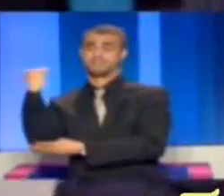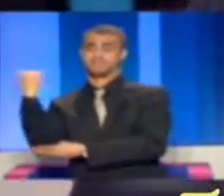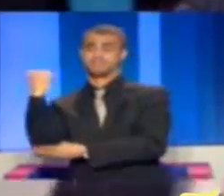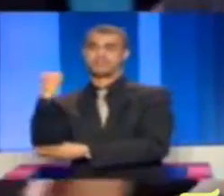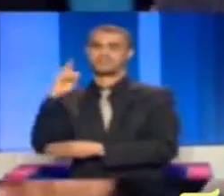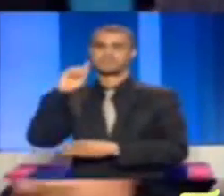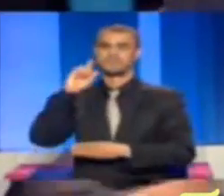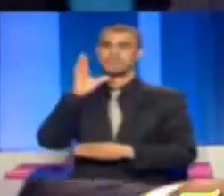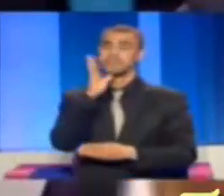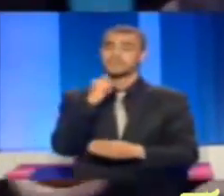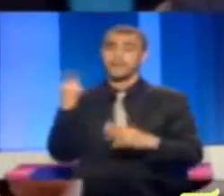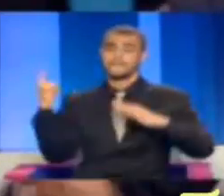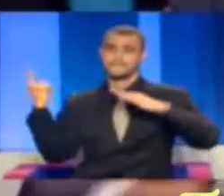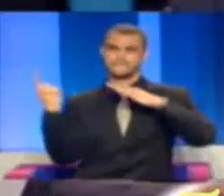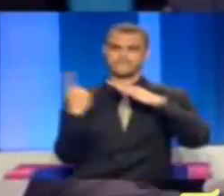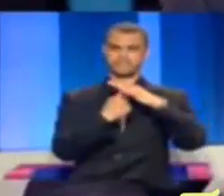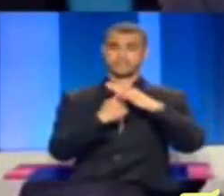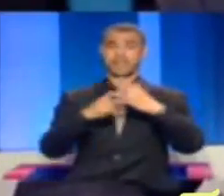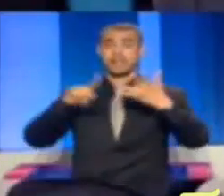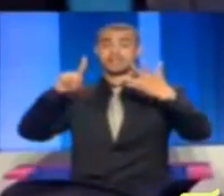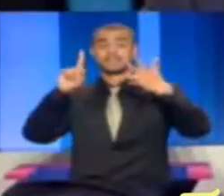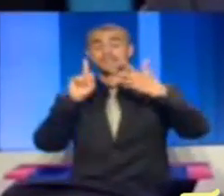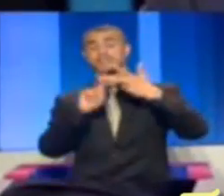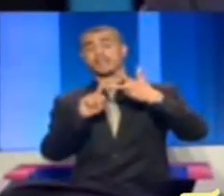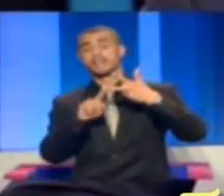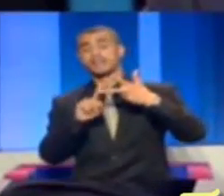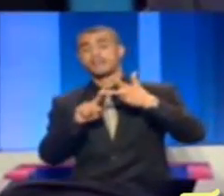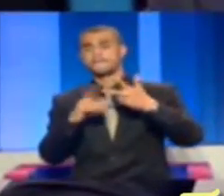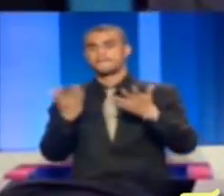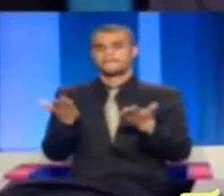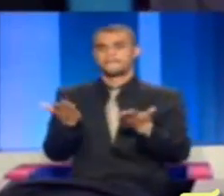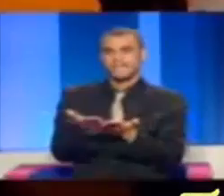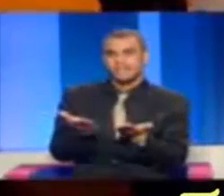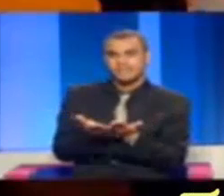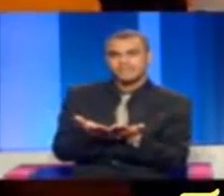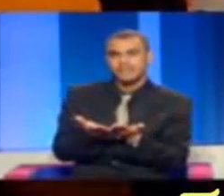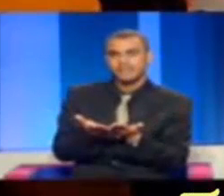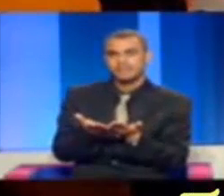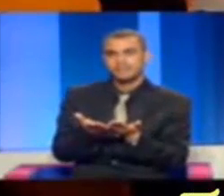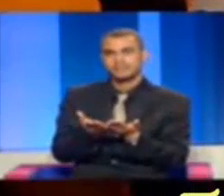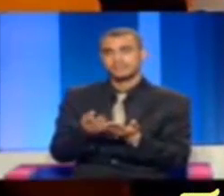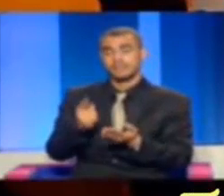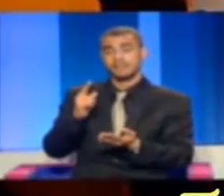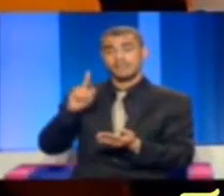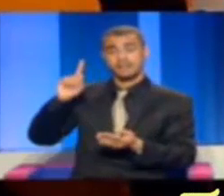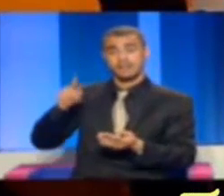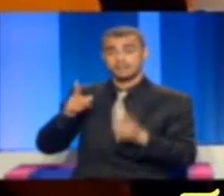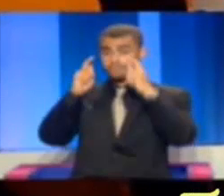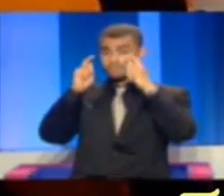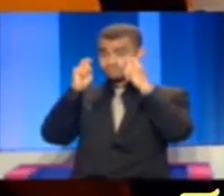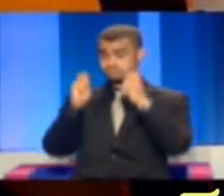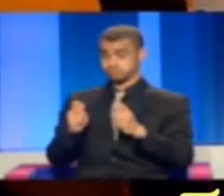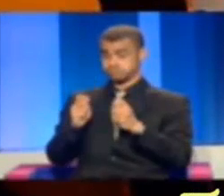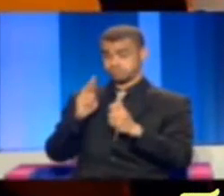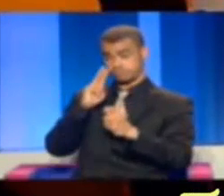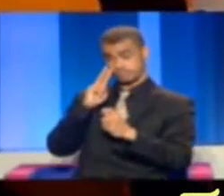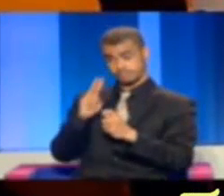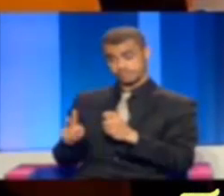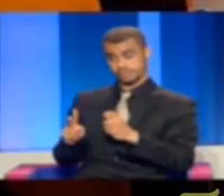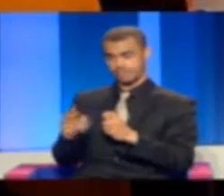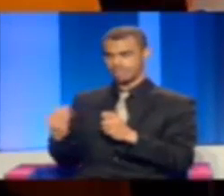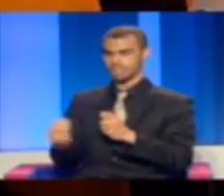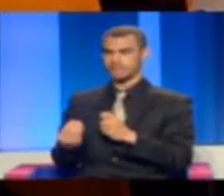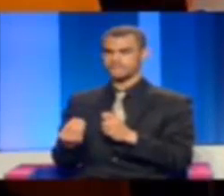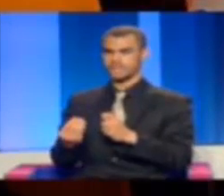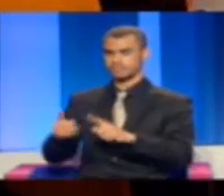مع مجتمع ديال الاطفال. والمساله الثالثه هي المدرسه. المدرسه الا ما رديناش البال والطفل باقي صغير، ملي